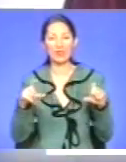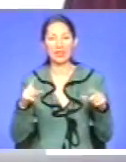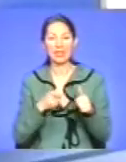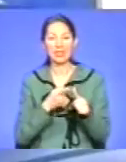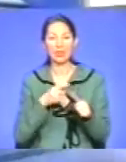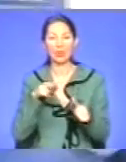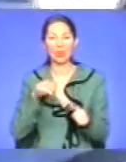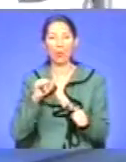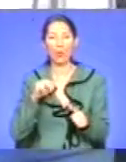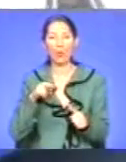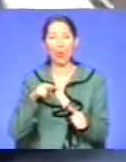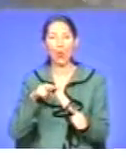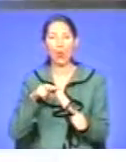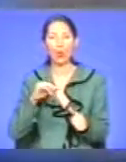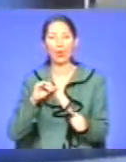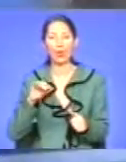Полюя.